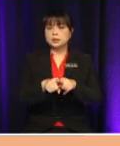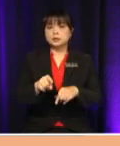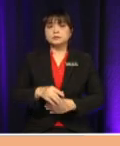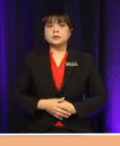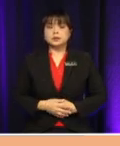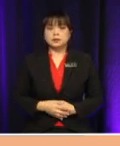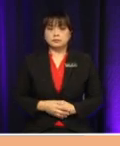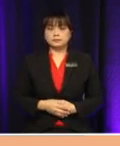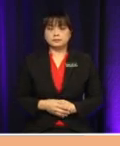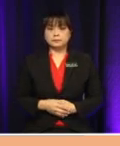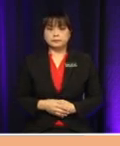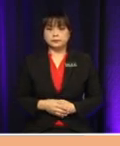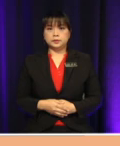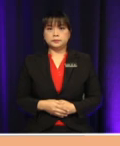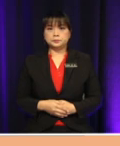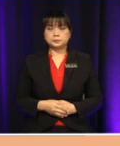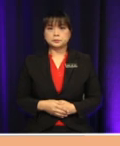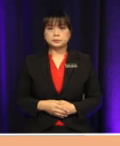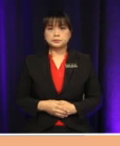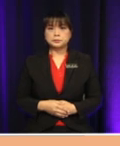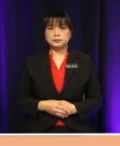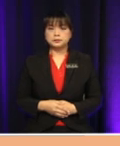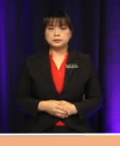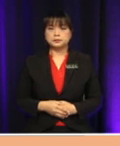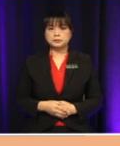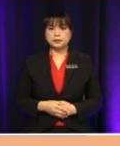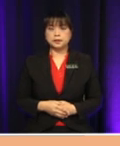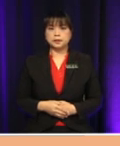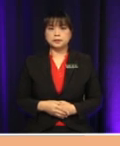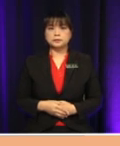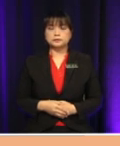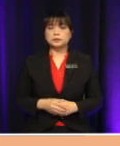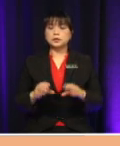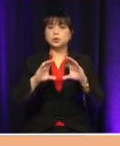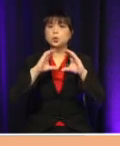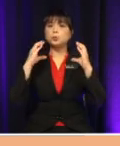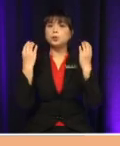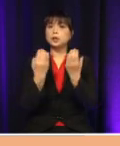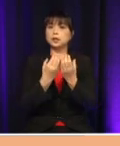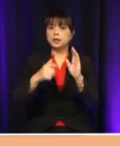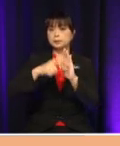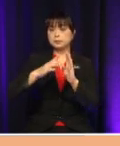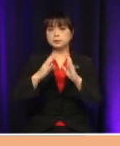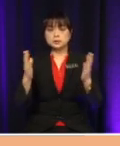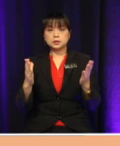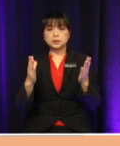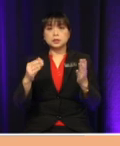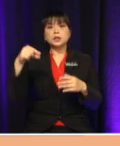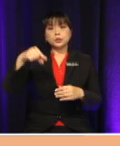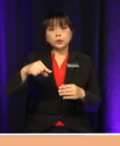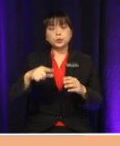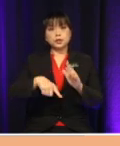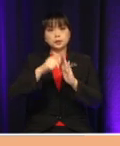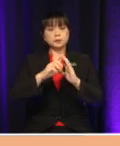Q ini lebih besar daripada art sub bermaksud mereka punya kumpulan ini lebih besar Q ini kuat ini kyuni lebih besar